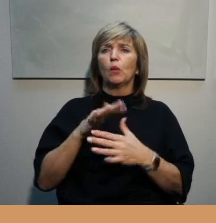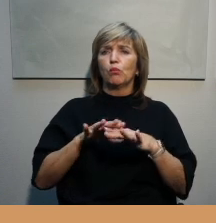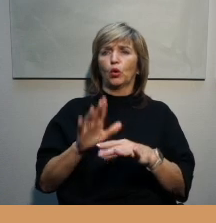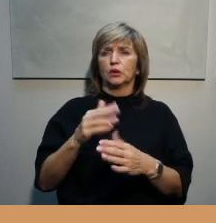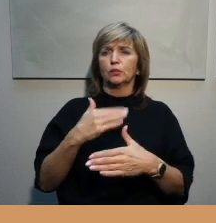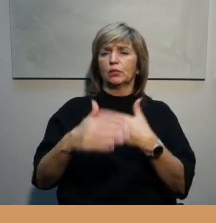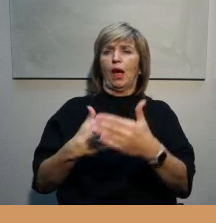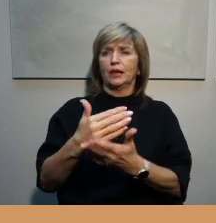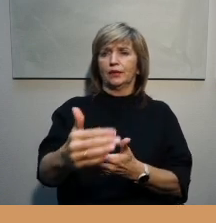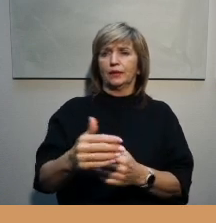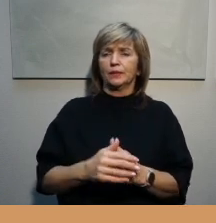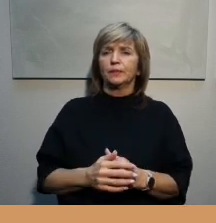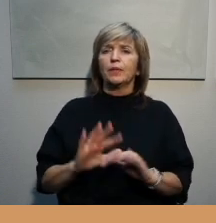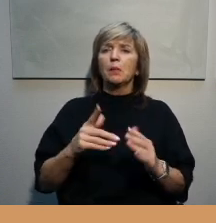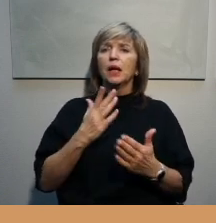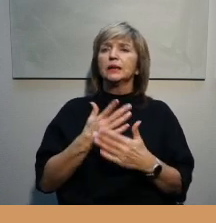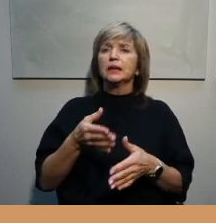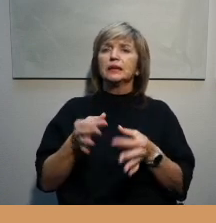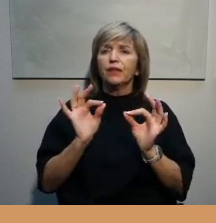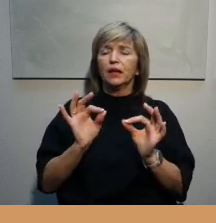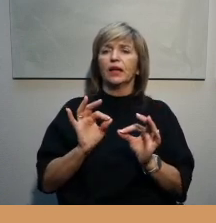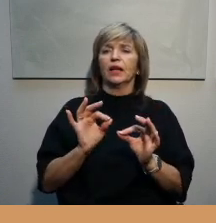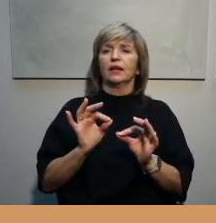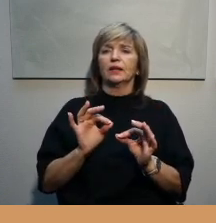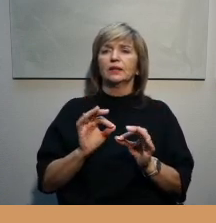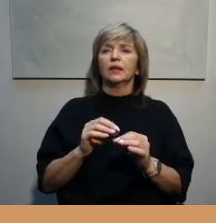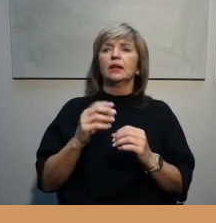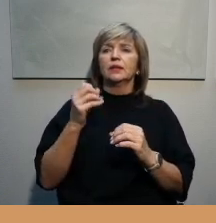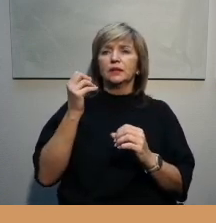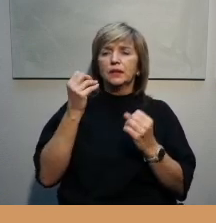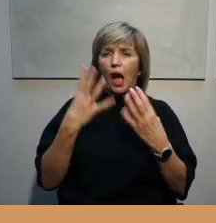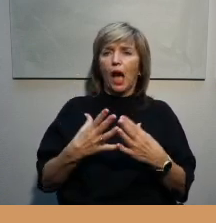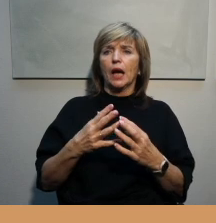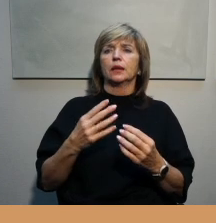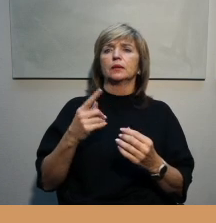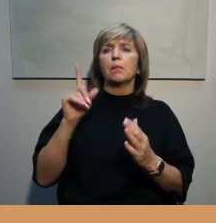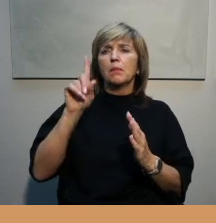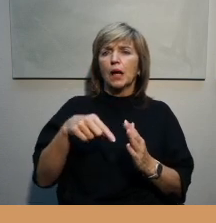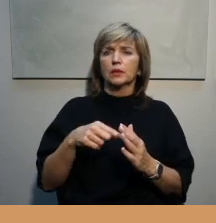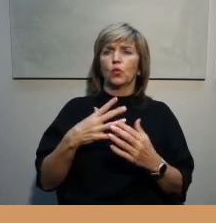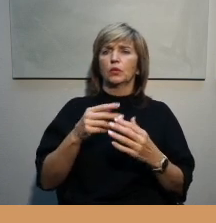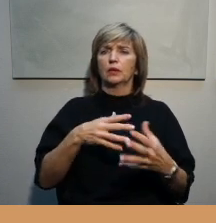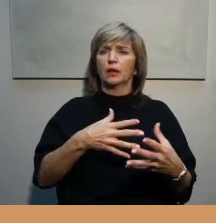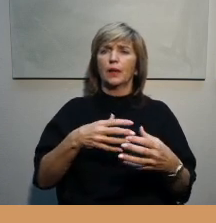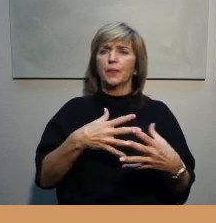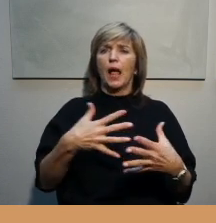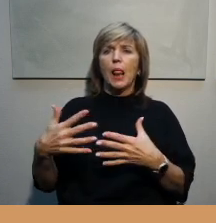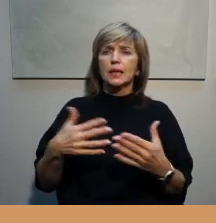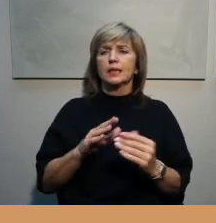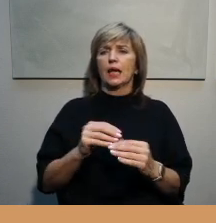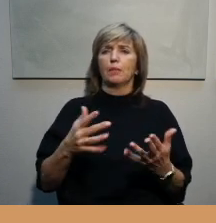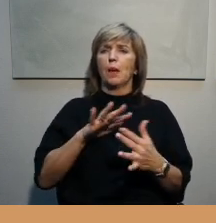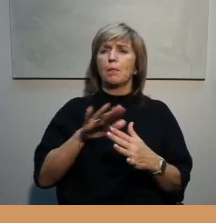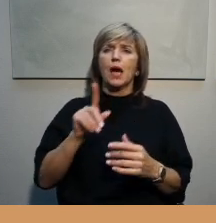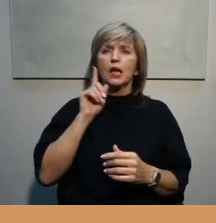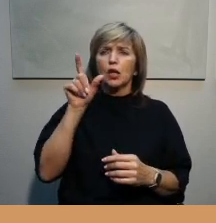brīdī aizvedīs. Bet tas, kas ir svarīgi, protams, ir skaidrs prasības un elastība. Jo bērni